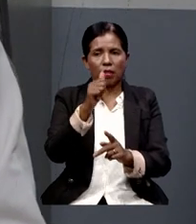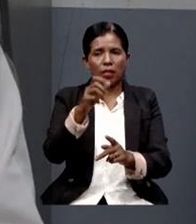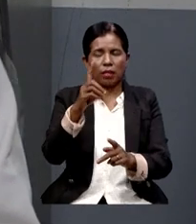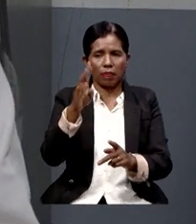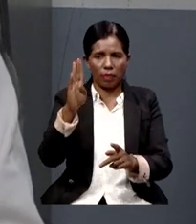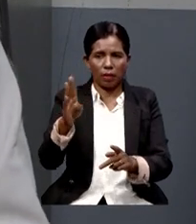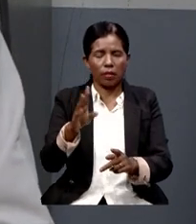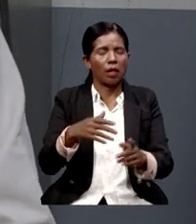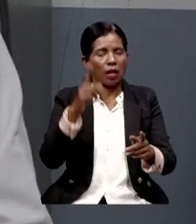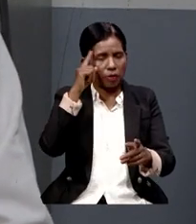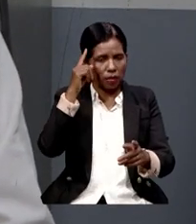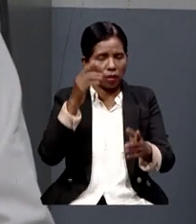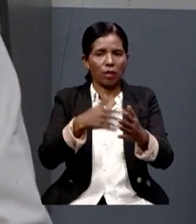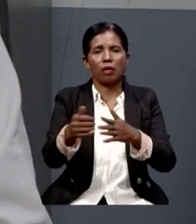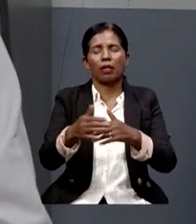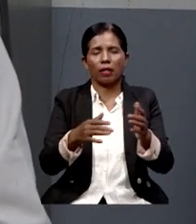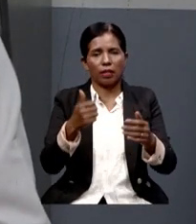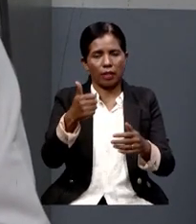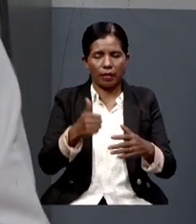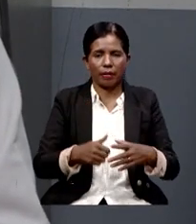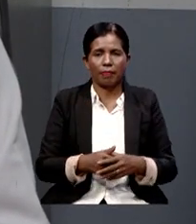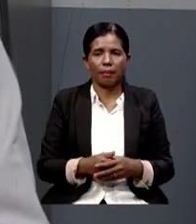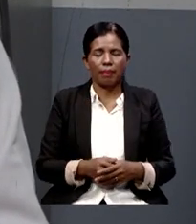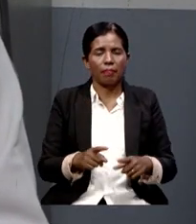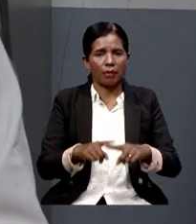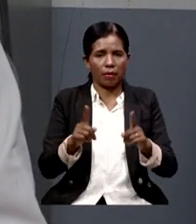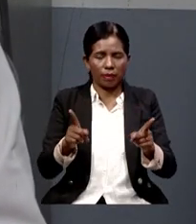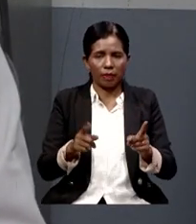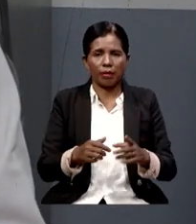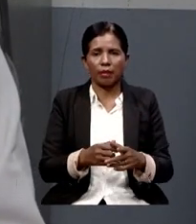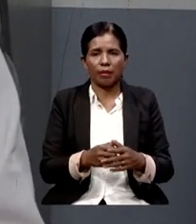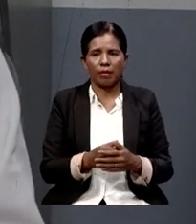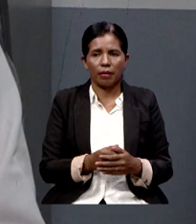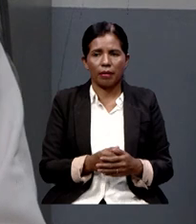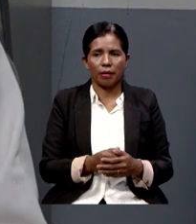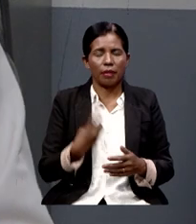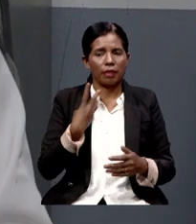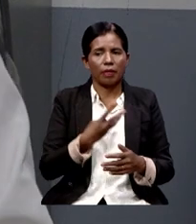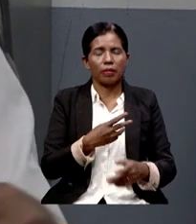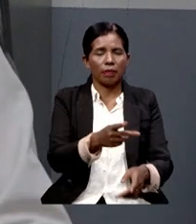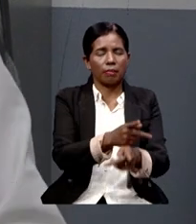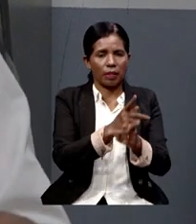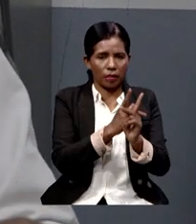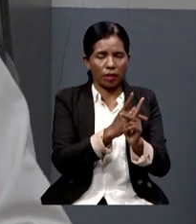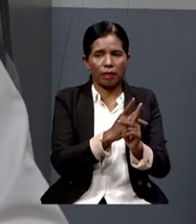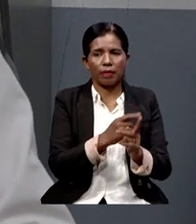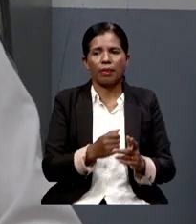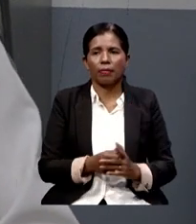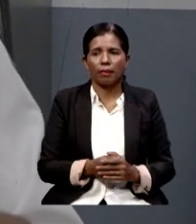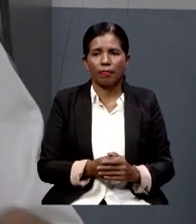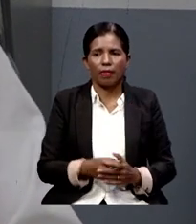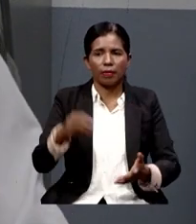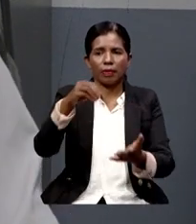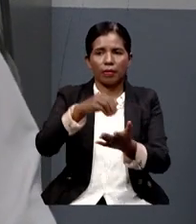kata kene normal. Agora, e problema ba ita maka osan ko montante bot ne beke ita DB ne ita